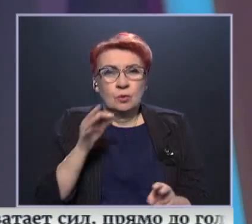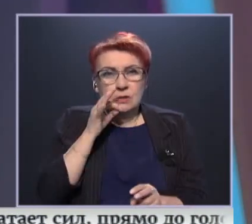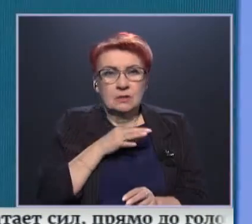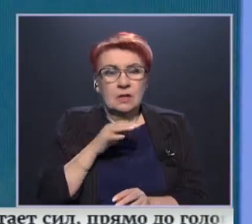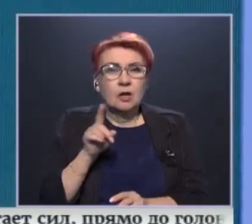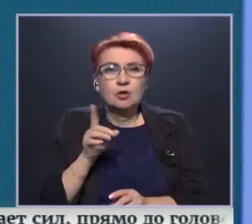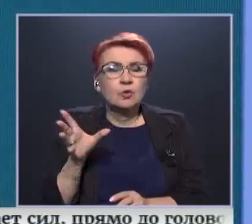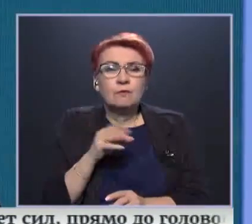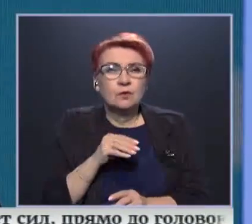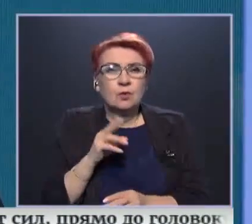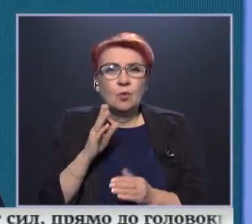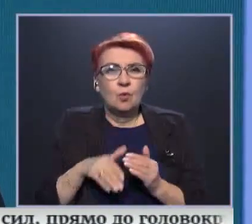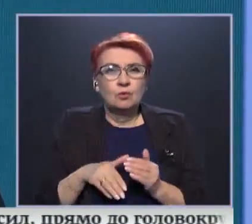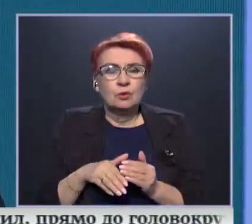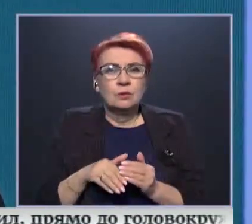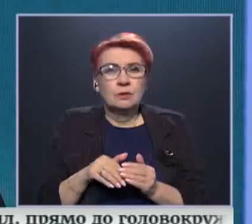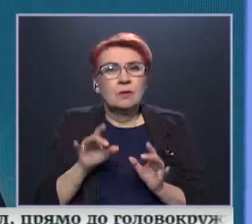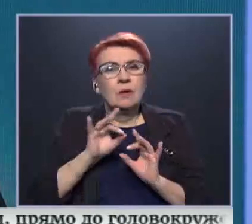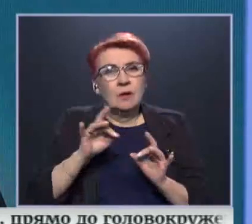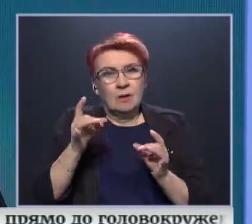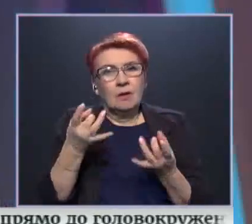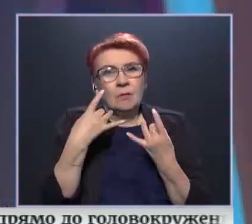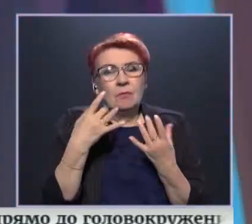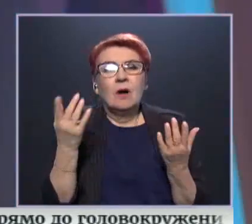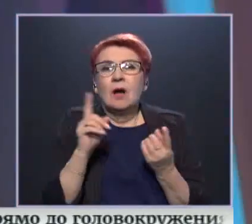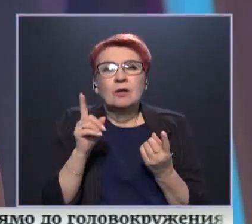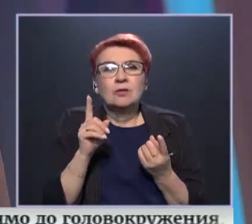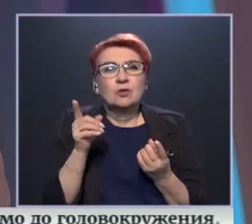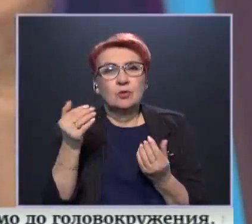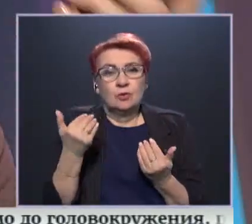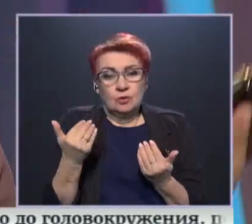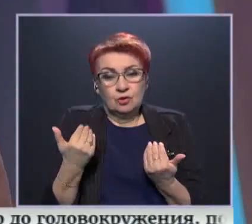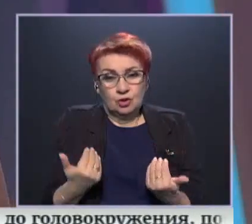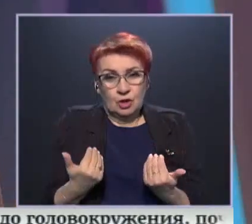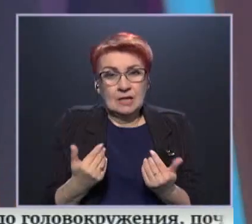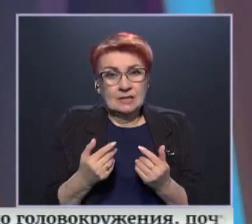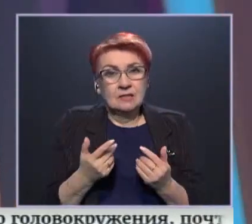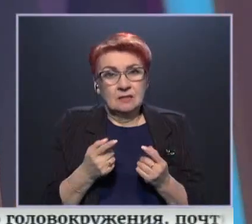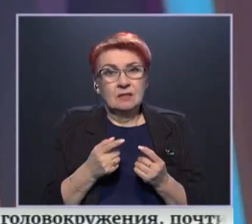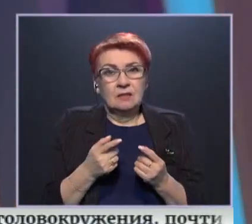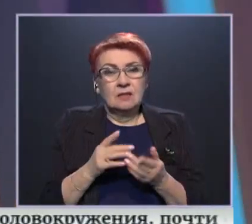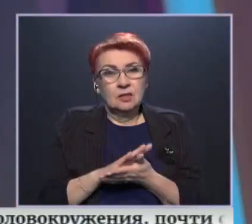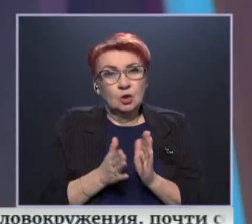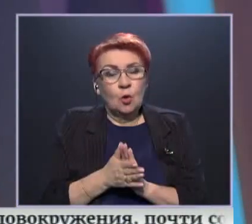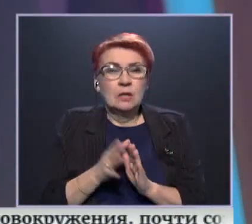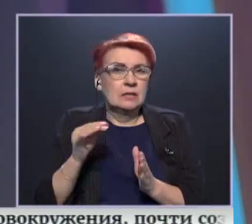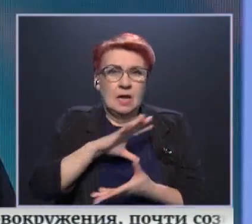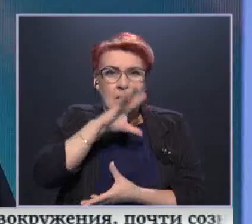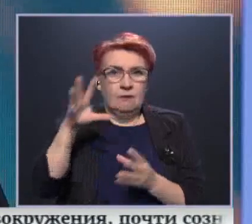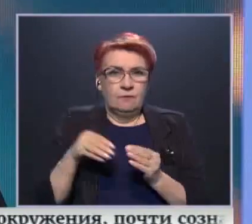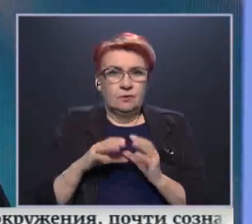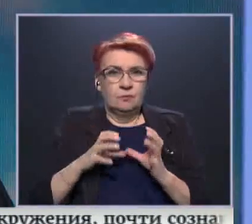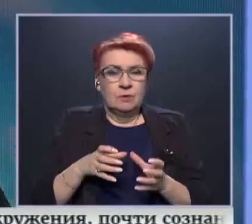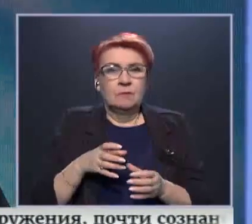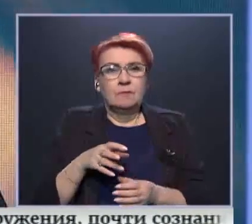все? Пояснений бы хотелось. Текущая ситуация или в целом все? А я отвечу. Я думаю,